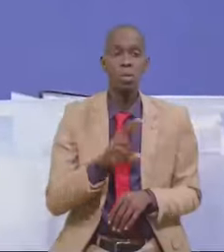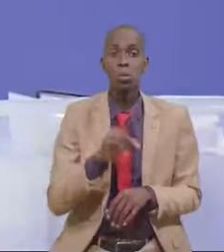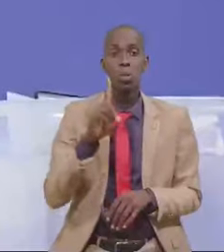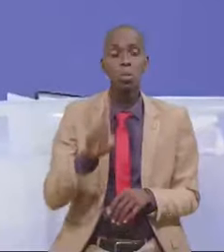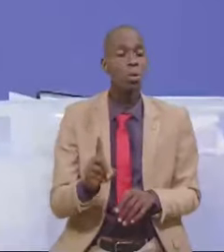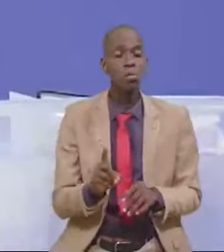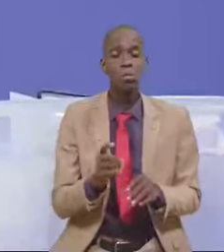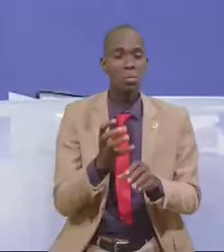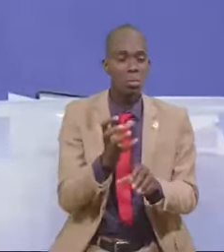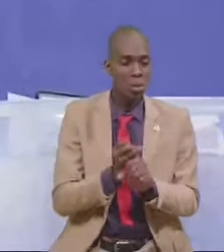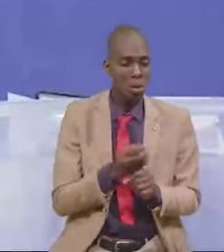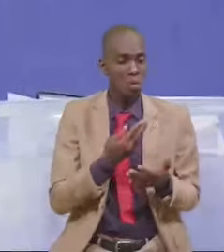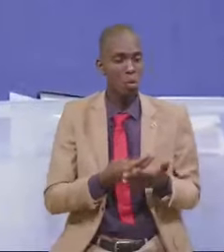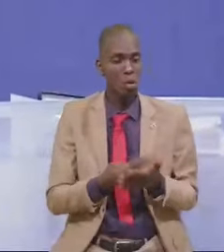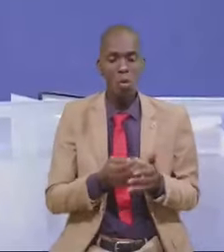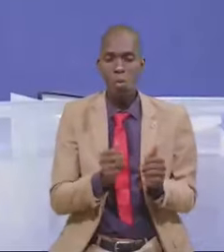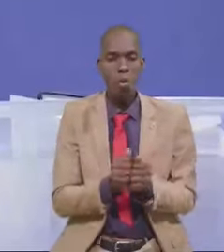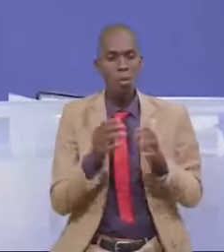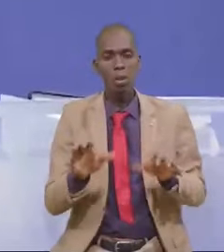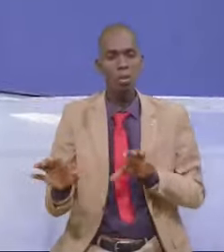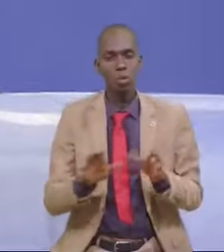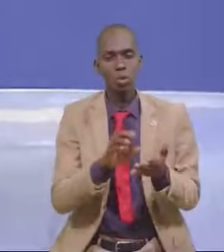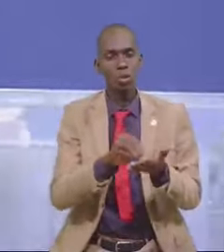sans assumer le devoir,